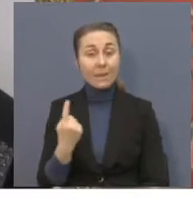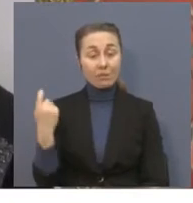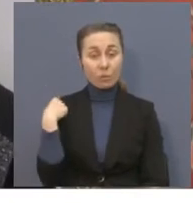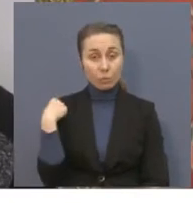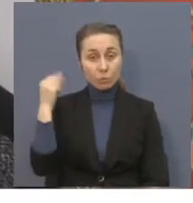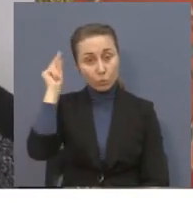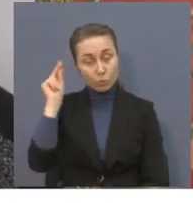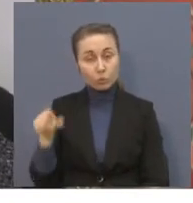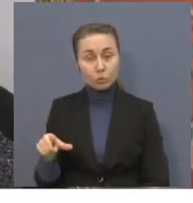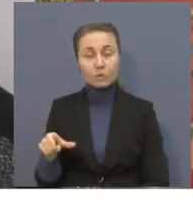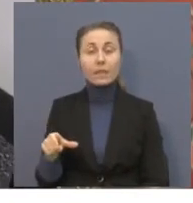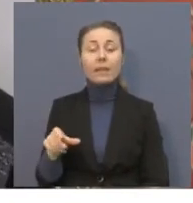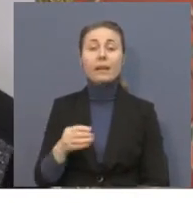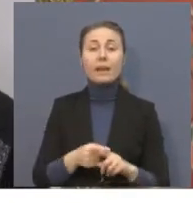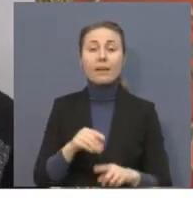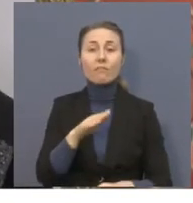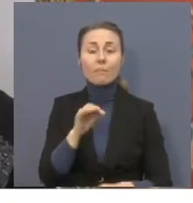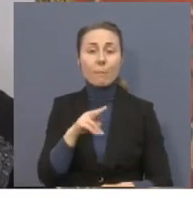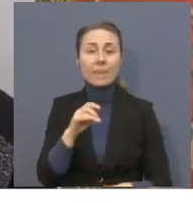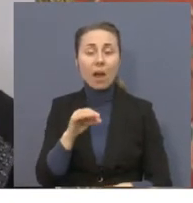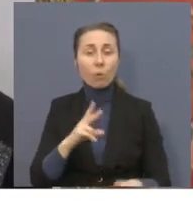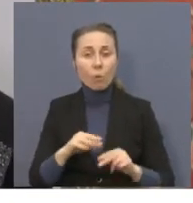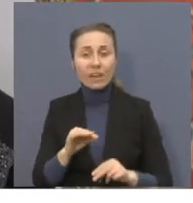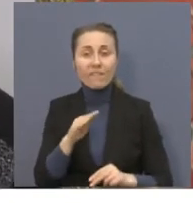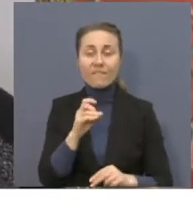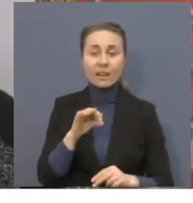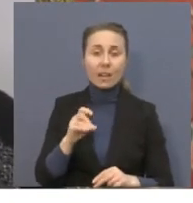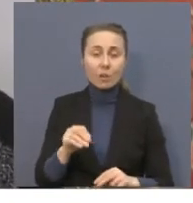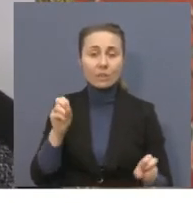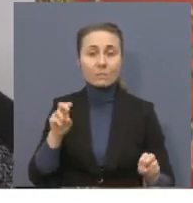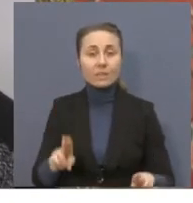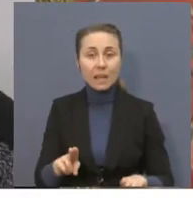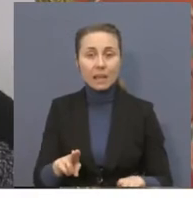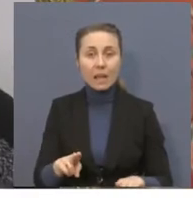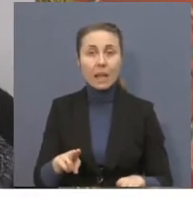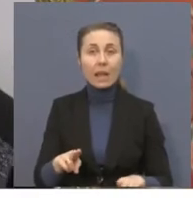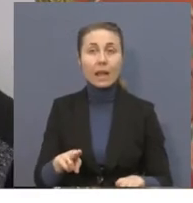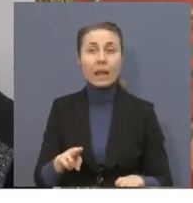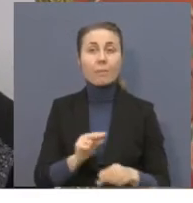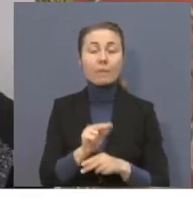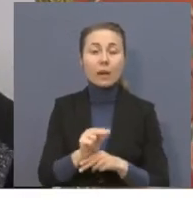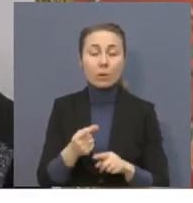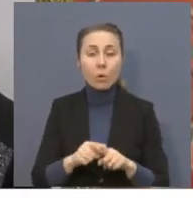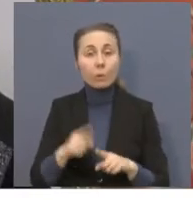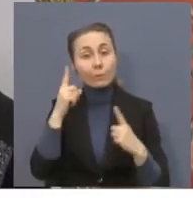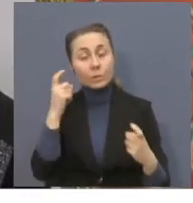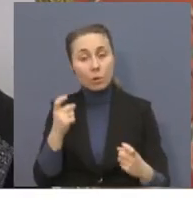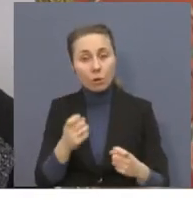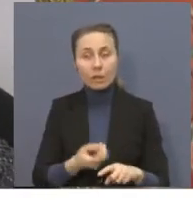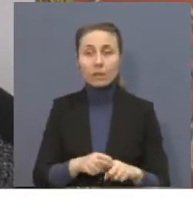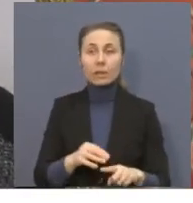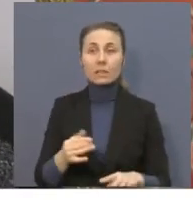курса факультета педагогики и филологии, специальности педагог-психолог. Сегодня для нас